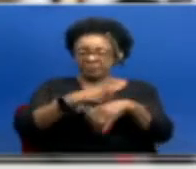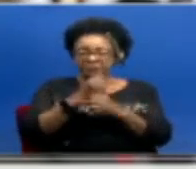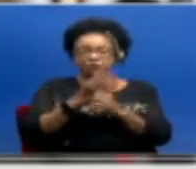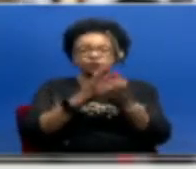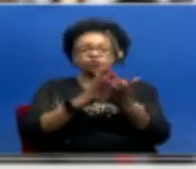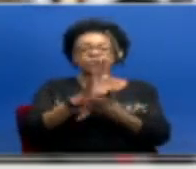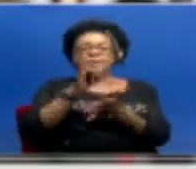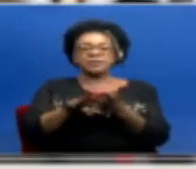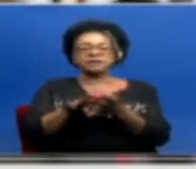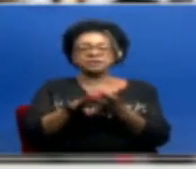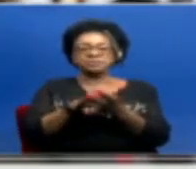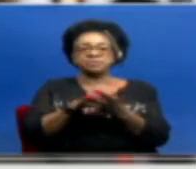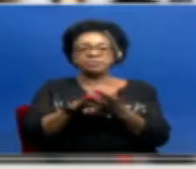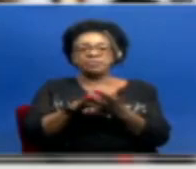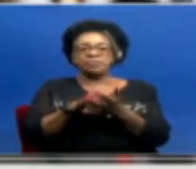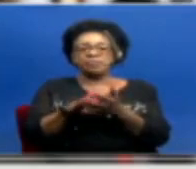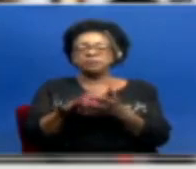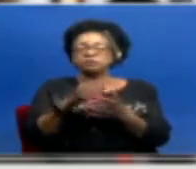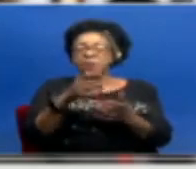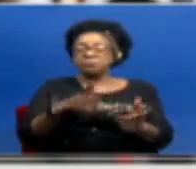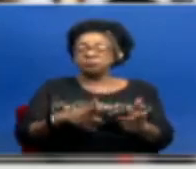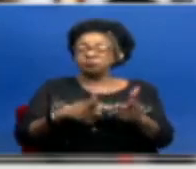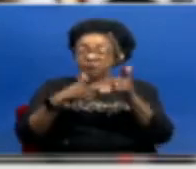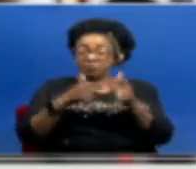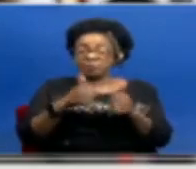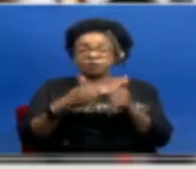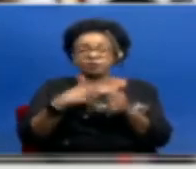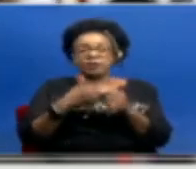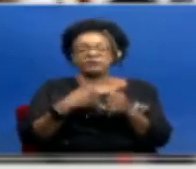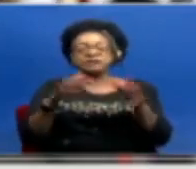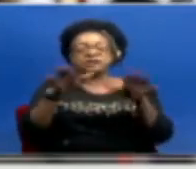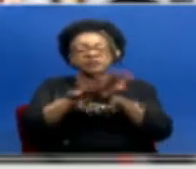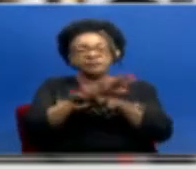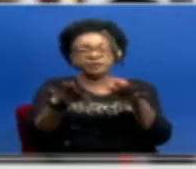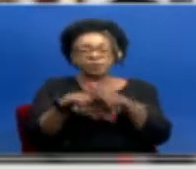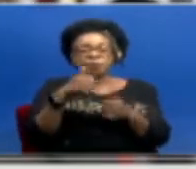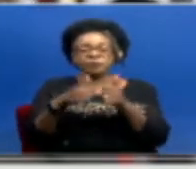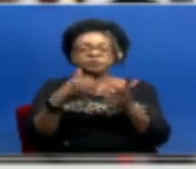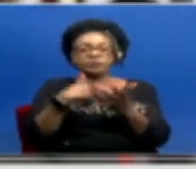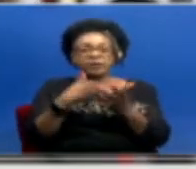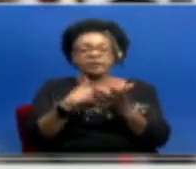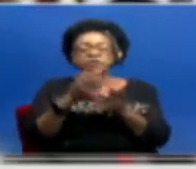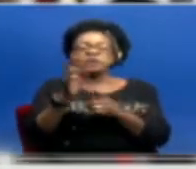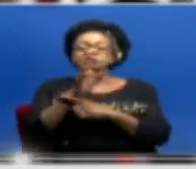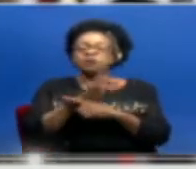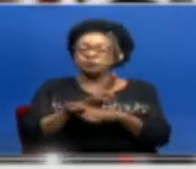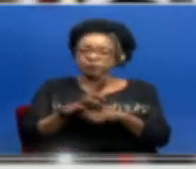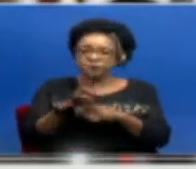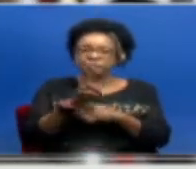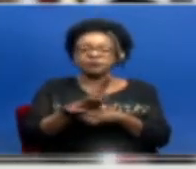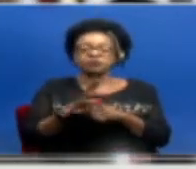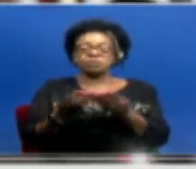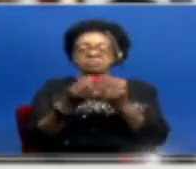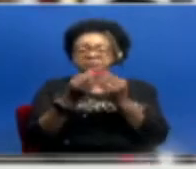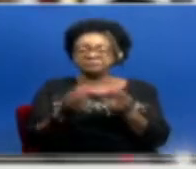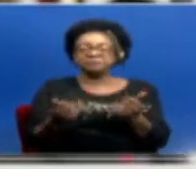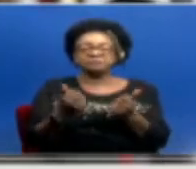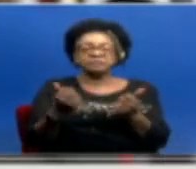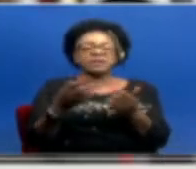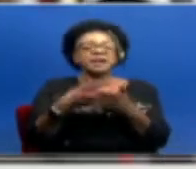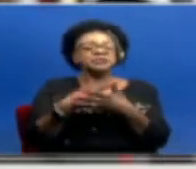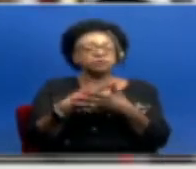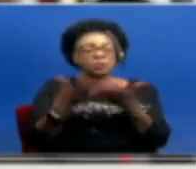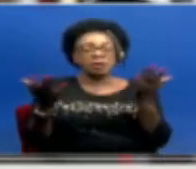hiyo bunduki ambazo tuko nazo na silaha ambazo tuko nazo tutazitumia kuangamiza jambazi